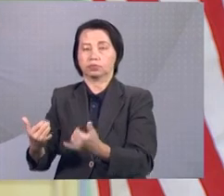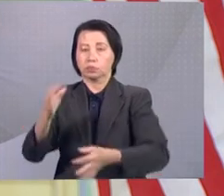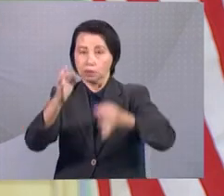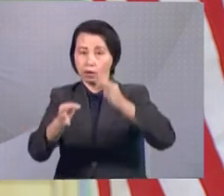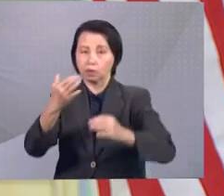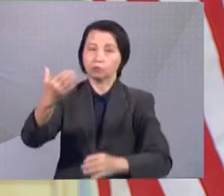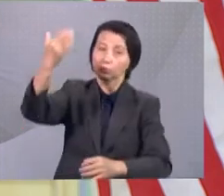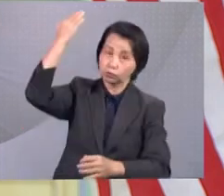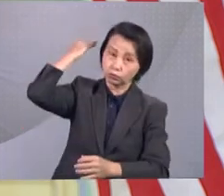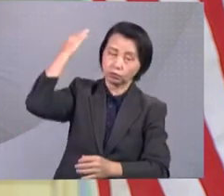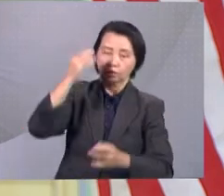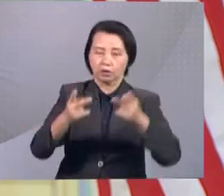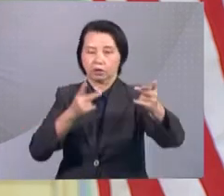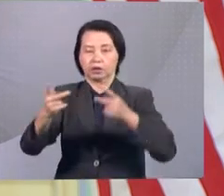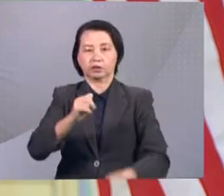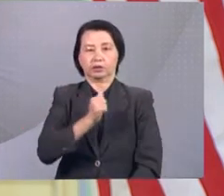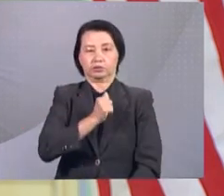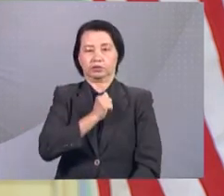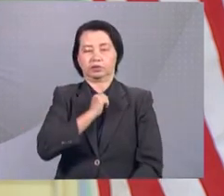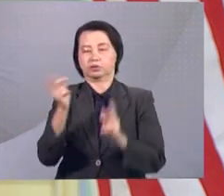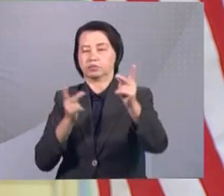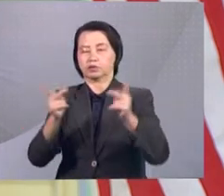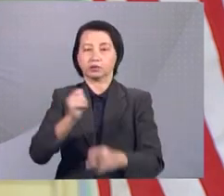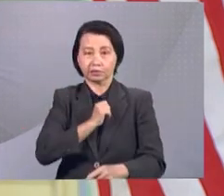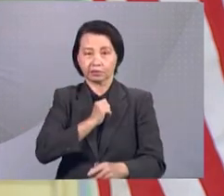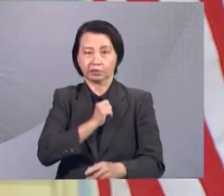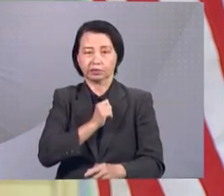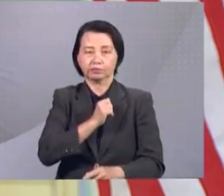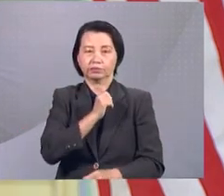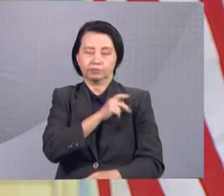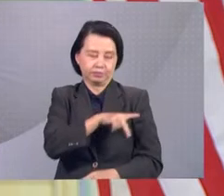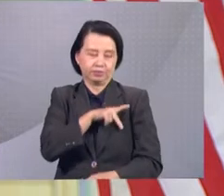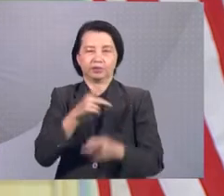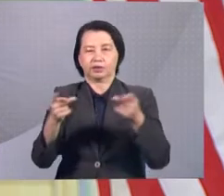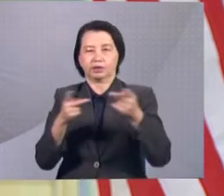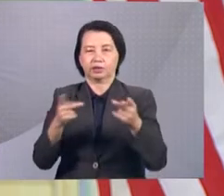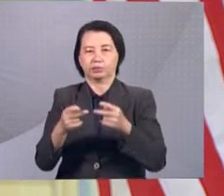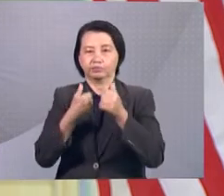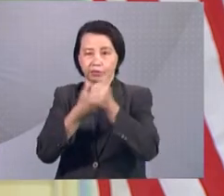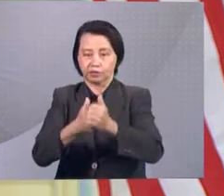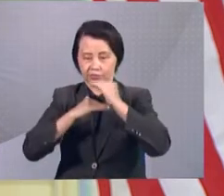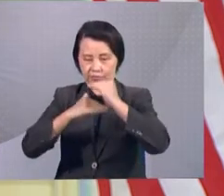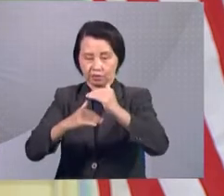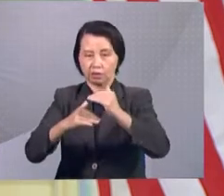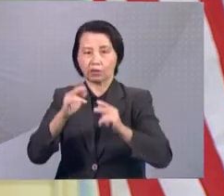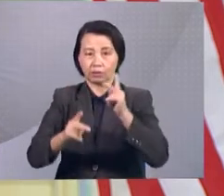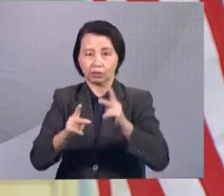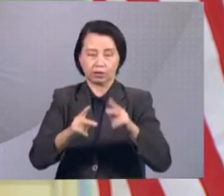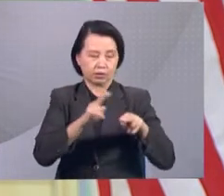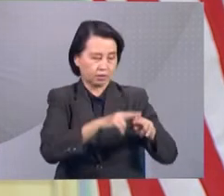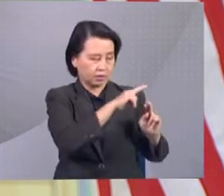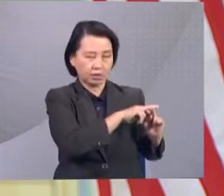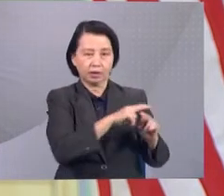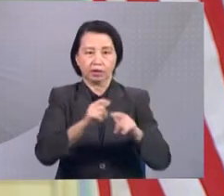kalau dulu ketepo sendirian berdasarkan hardcover City penumpang ke peti